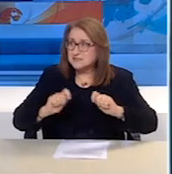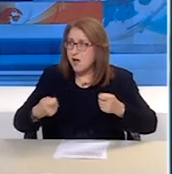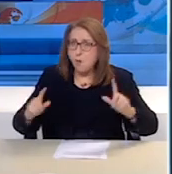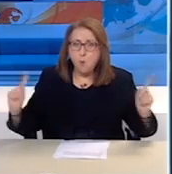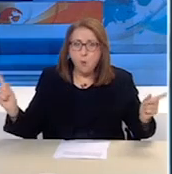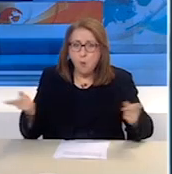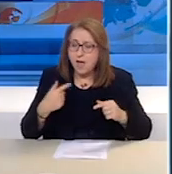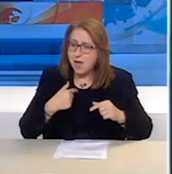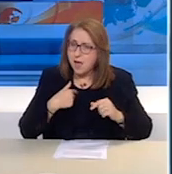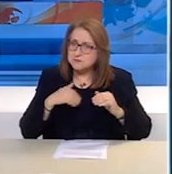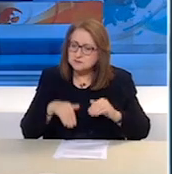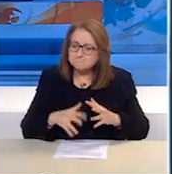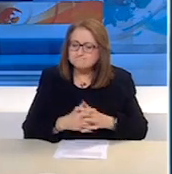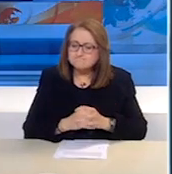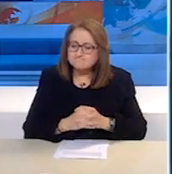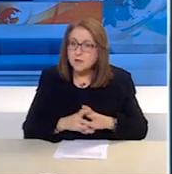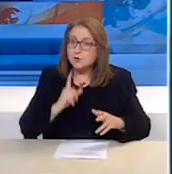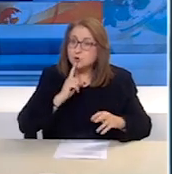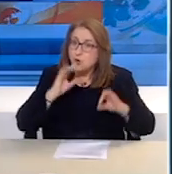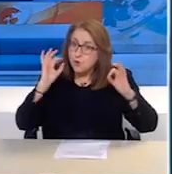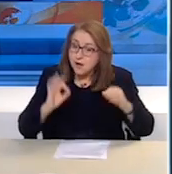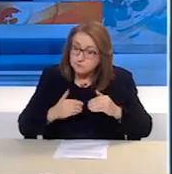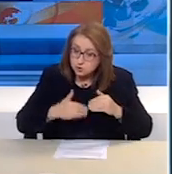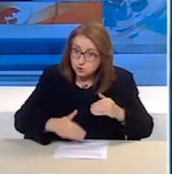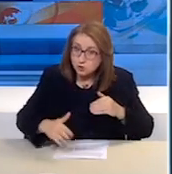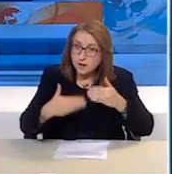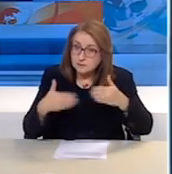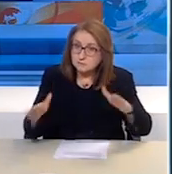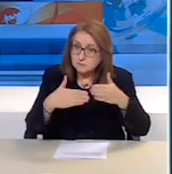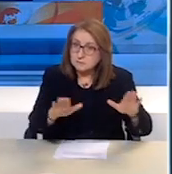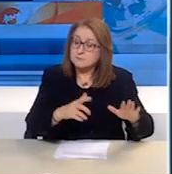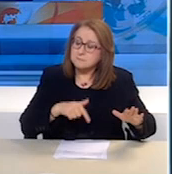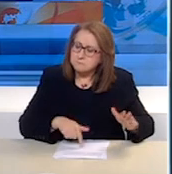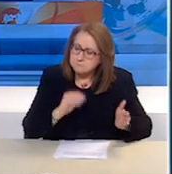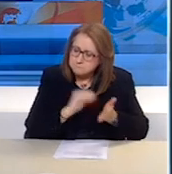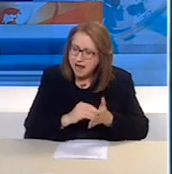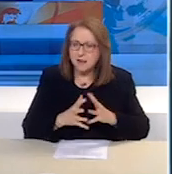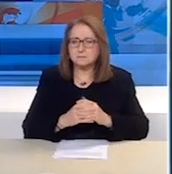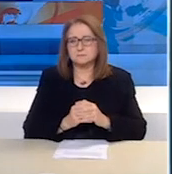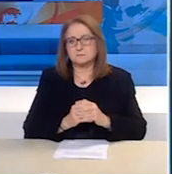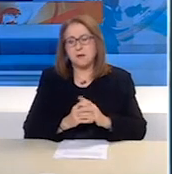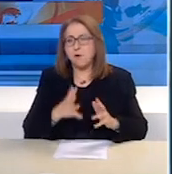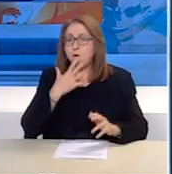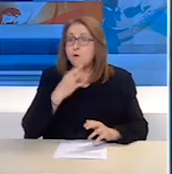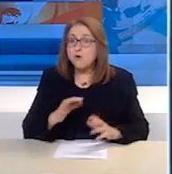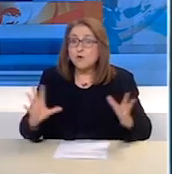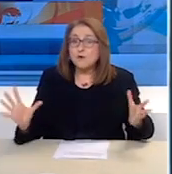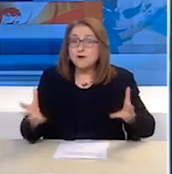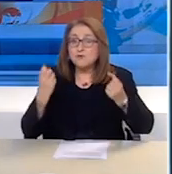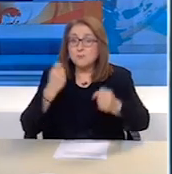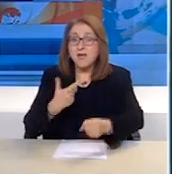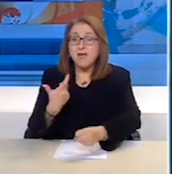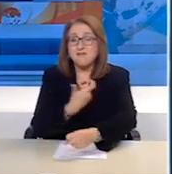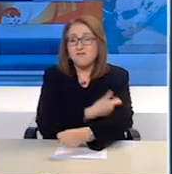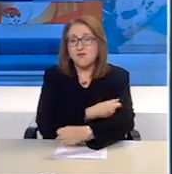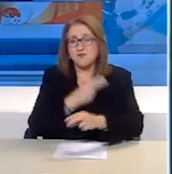βρεθεί εμβόλιο και αποτελεσματική θεραπεία για το νέο ιό, το ξέρουμε όλοι, δεν θα είναι η ίδια. Οποιαδήποτε χαλάρωση θα θέτει